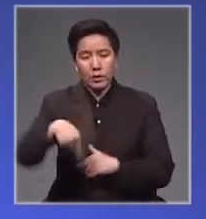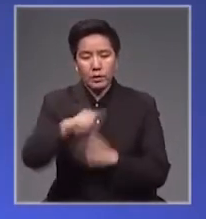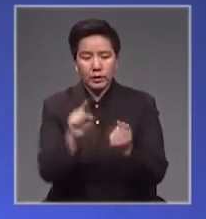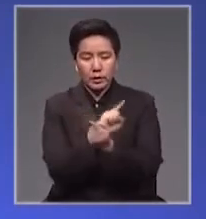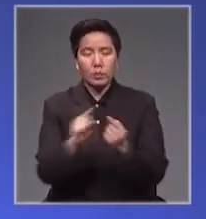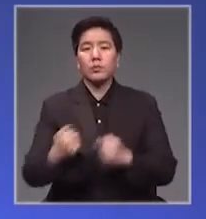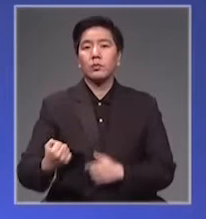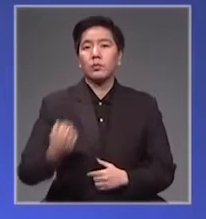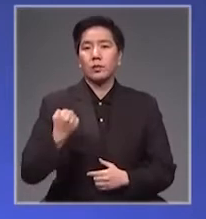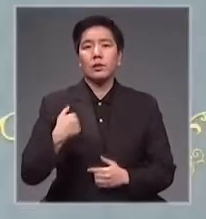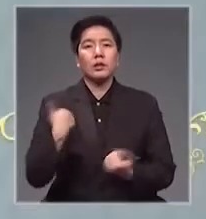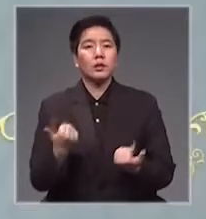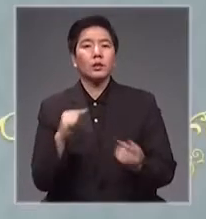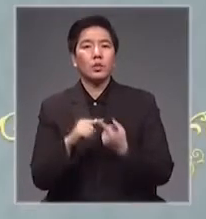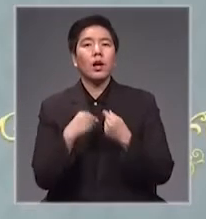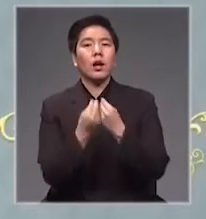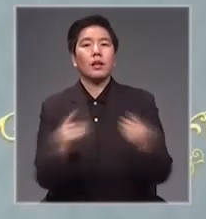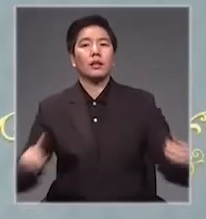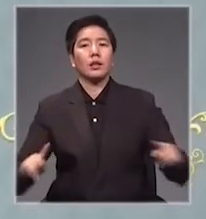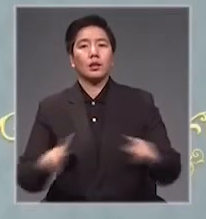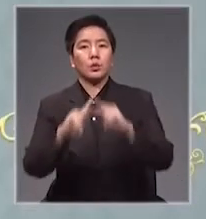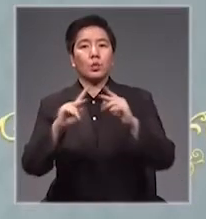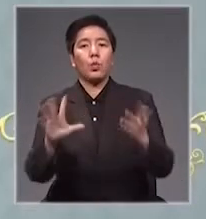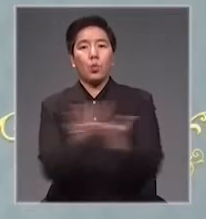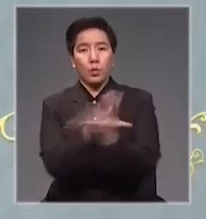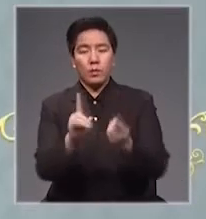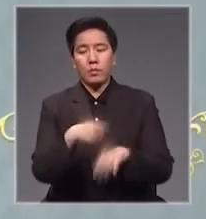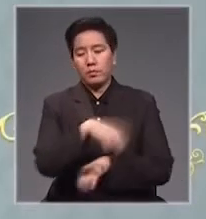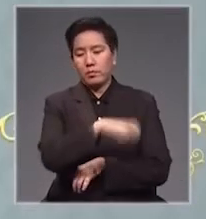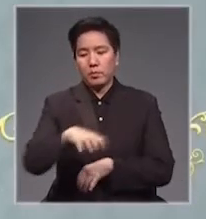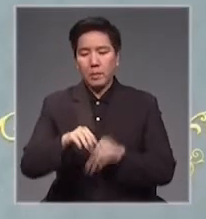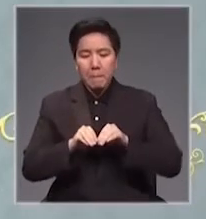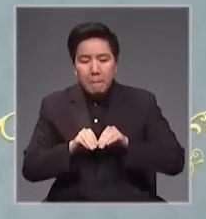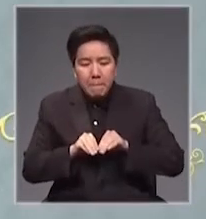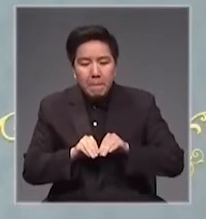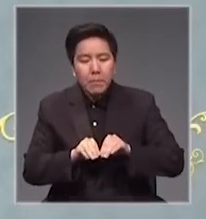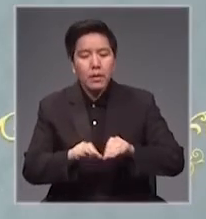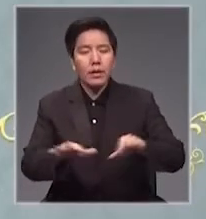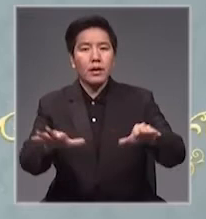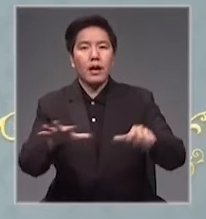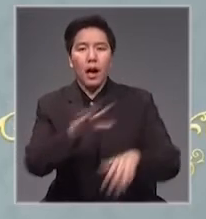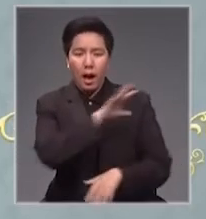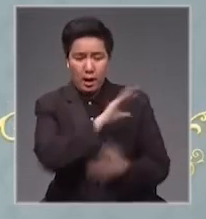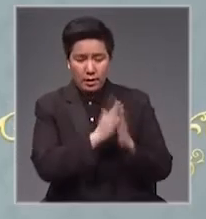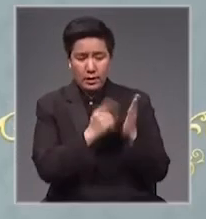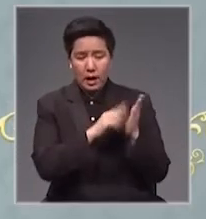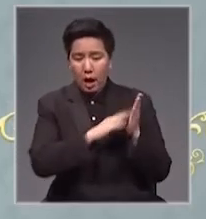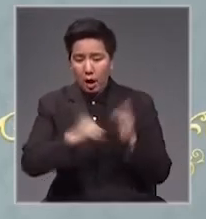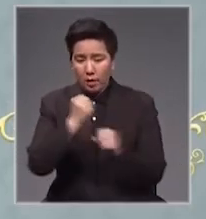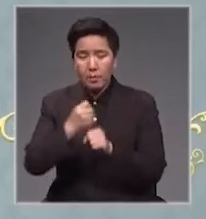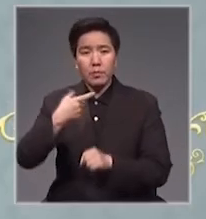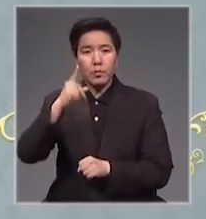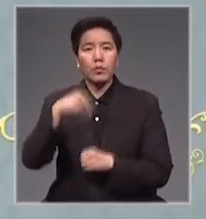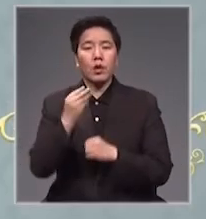ข็งรวมทั้งให้กระทรวงวัฒนธรรมและทุกๆหน่วยงานได้นำไปเผยแพร่ประยุกต์ใช้อย่างเหมาะสมต่อไปเพื่อประโยชน์สุข